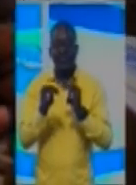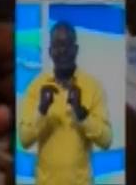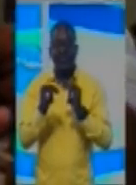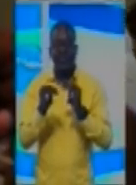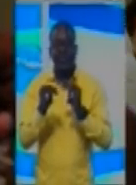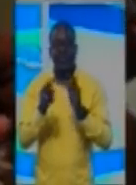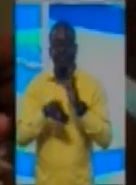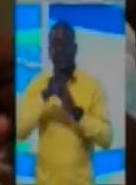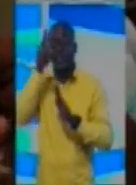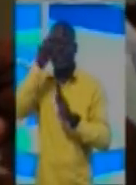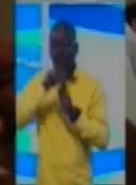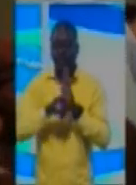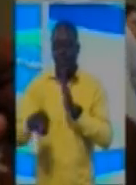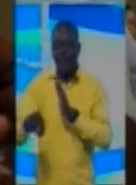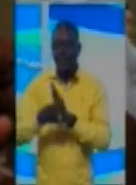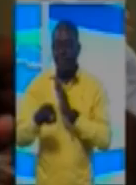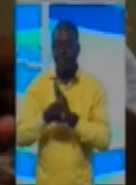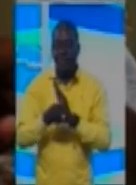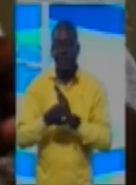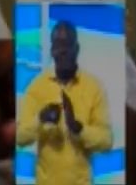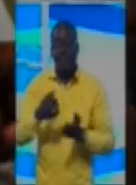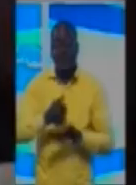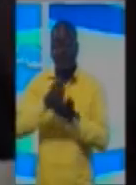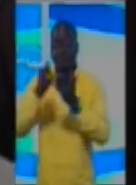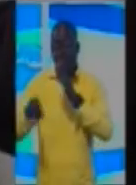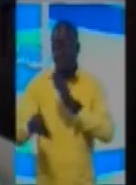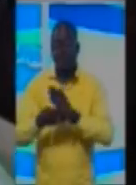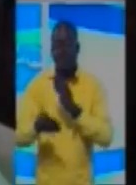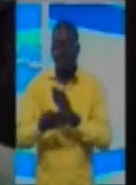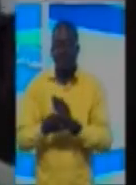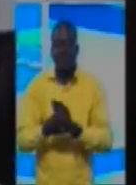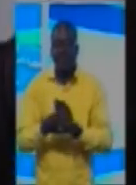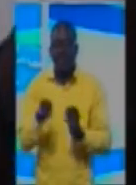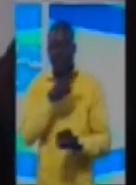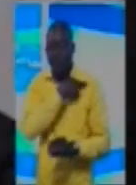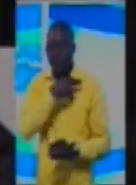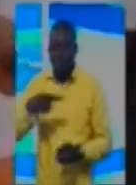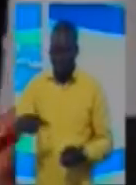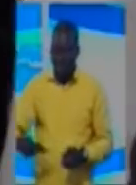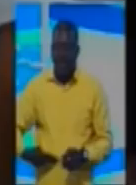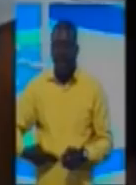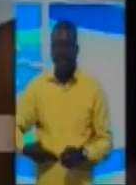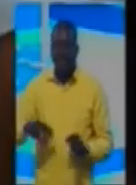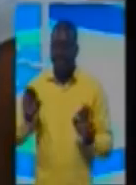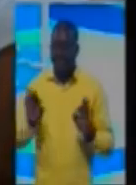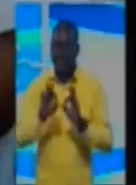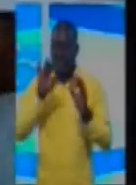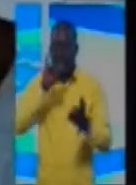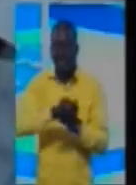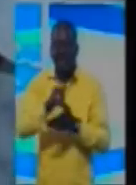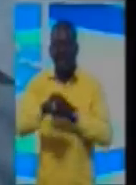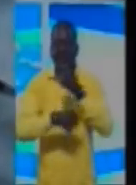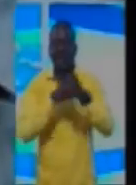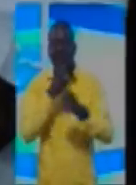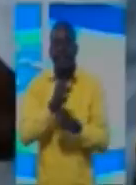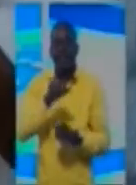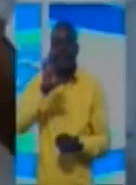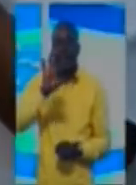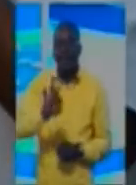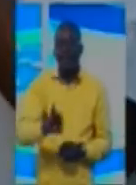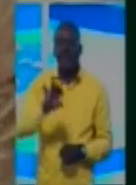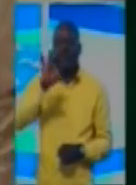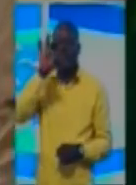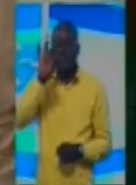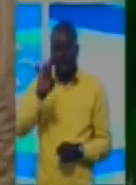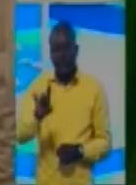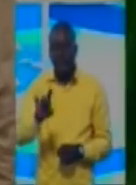du développement économique, des appuis budgétaires, etc. Le Royaume saoudien, qui célèbre cette année le 89e anniversaire de sa